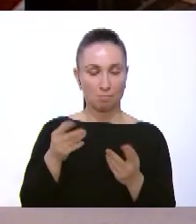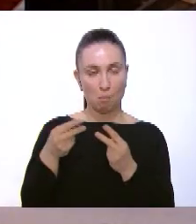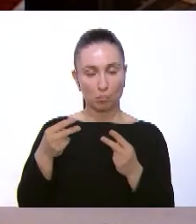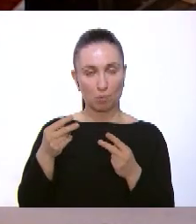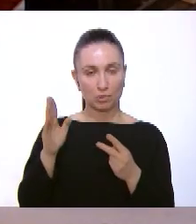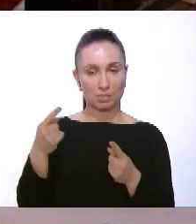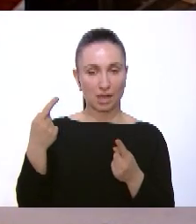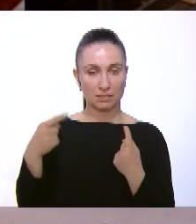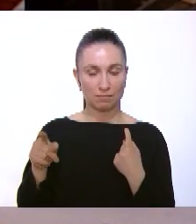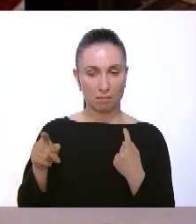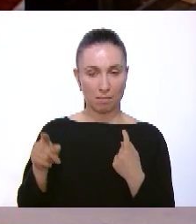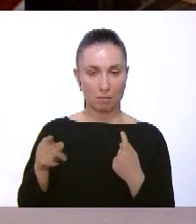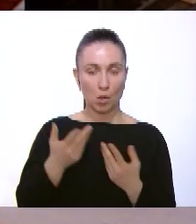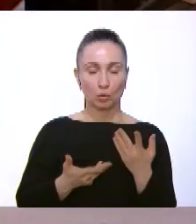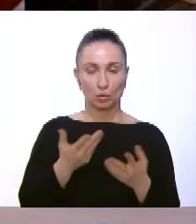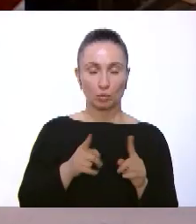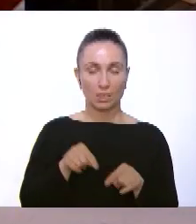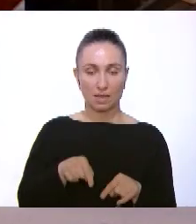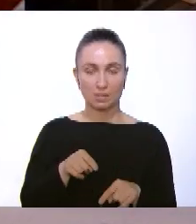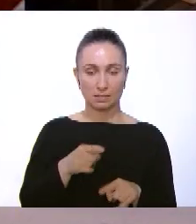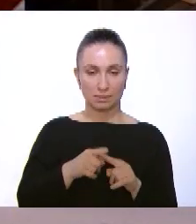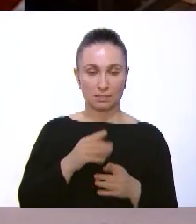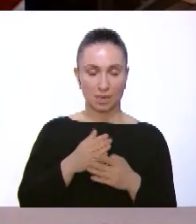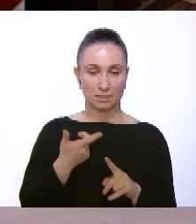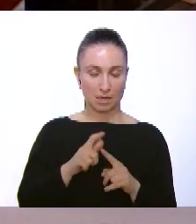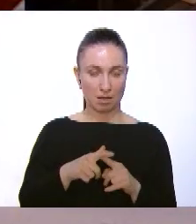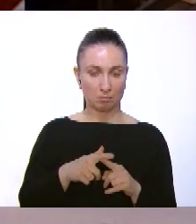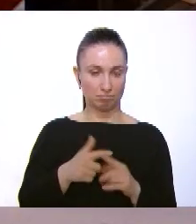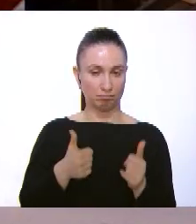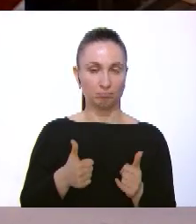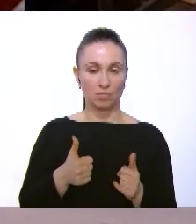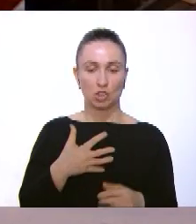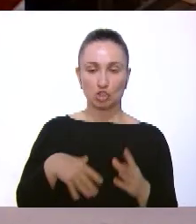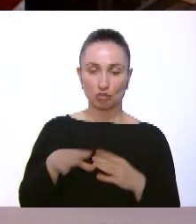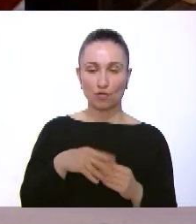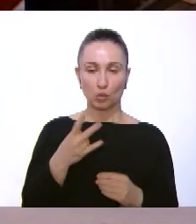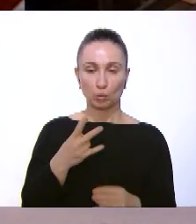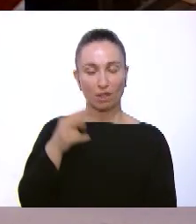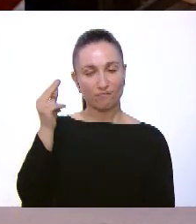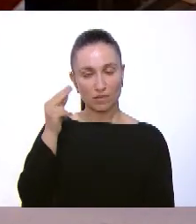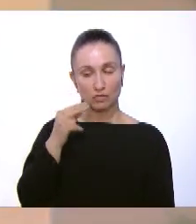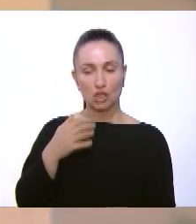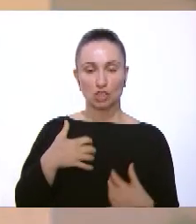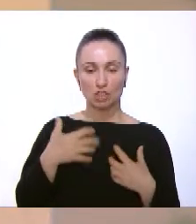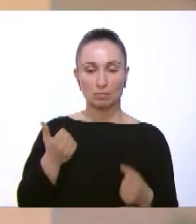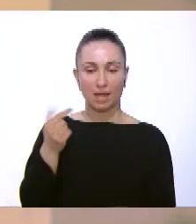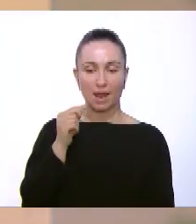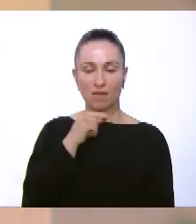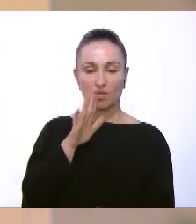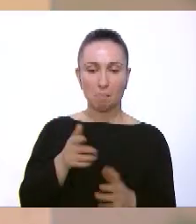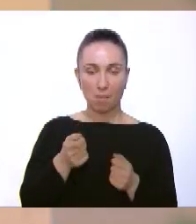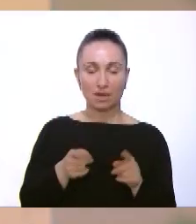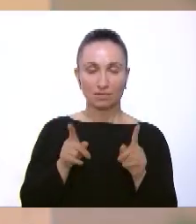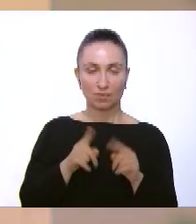პროპორცია იქნება განსხვავებული, თუმცა ეს არის ძალიან ნიშანდობლივი. ჩვენ უნდა ვისწავლოთ ჯანდაცვის ეკონომიკის